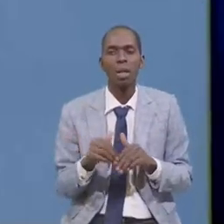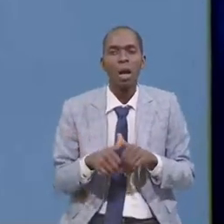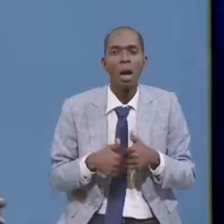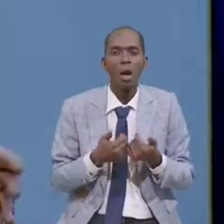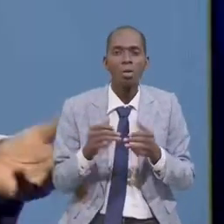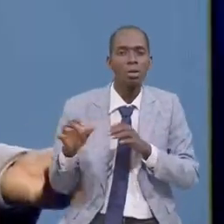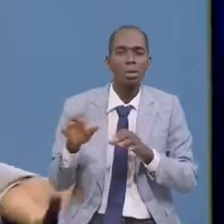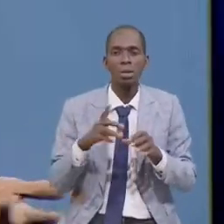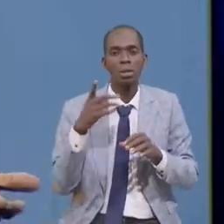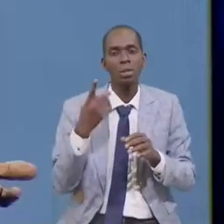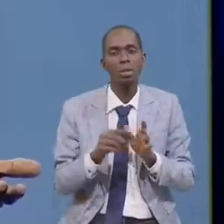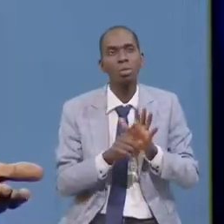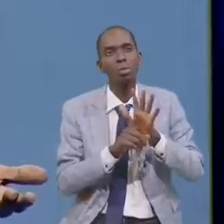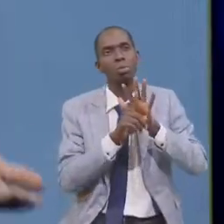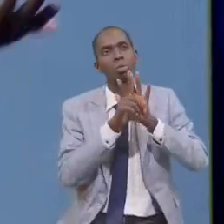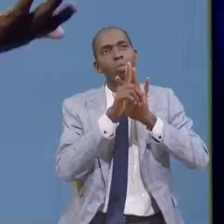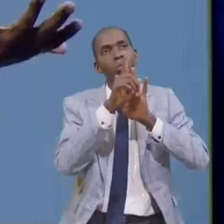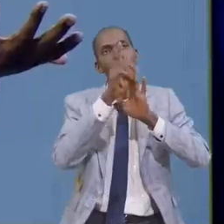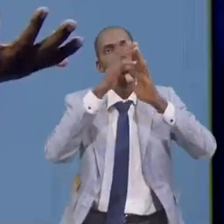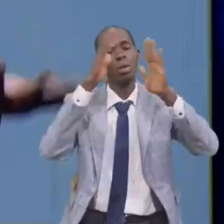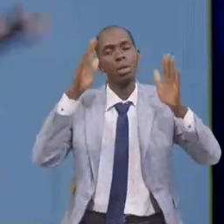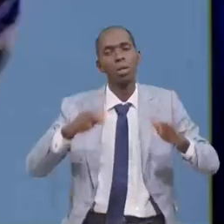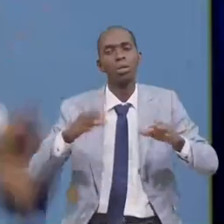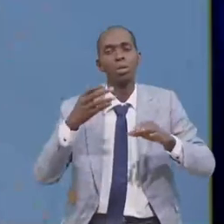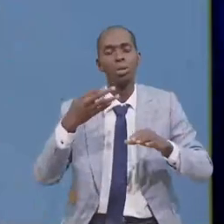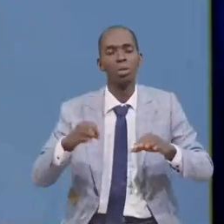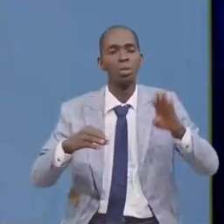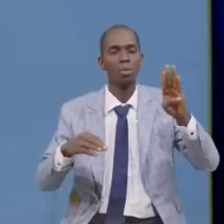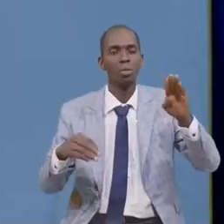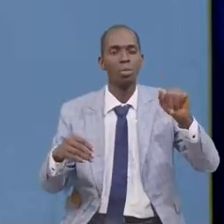బాబెలు గోపురం ఆరంభంలో ఏ విధంగా ప్రభావితం అయింది?